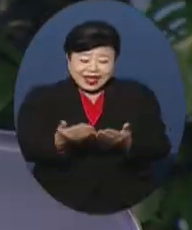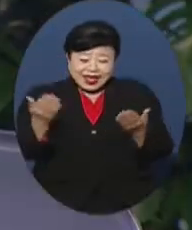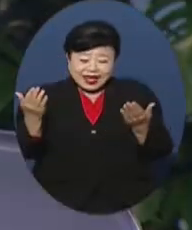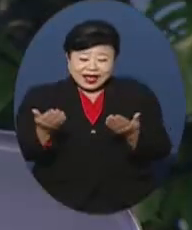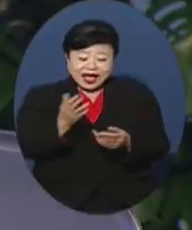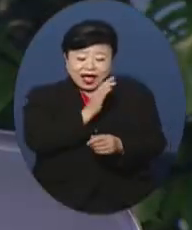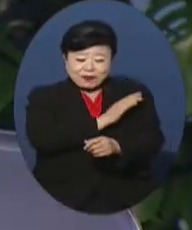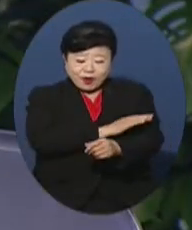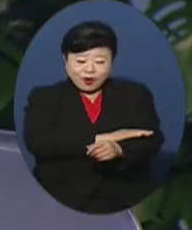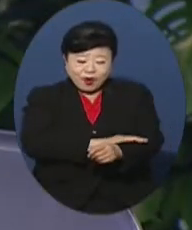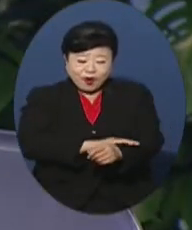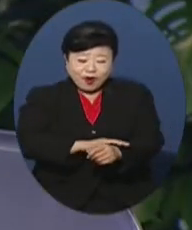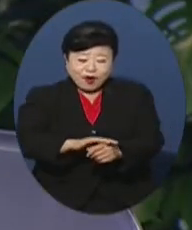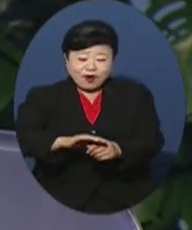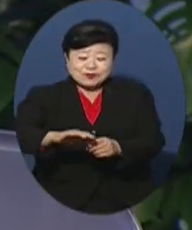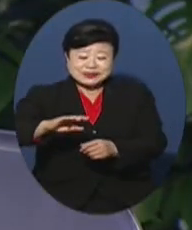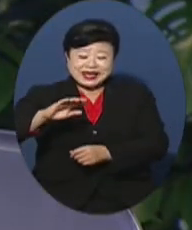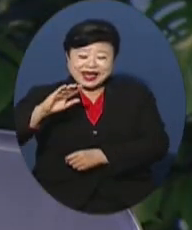내가